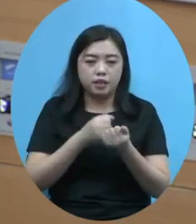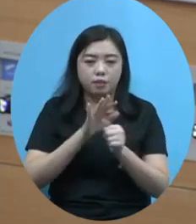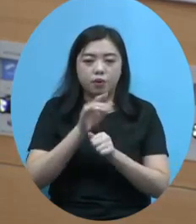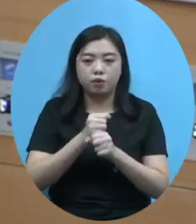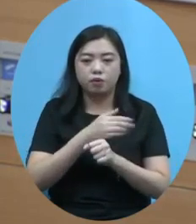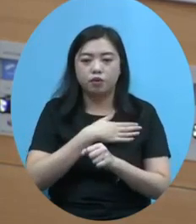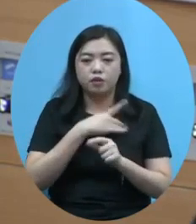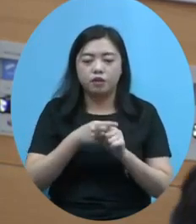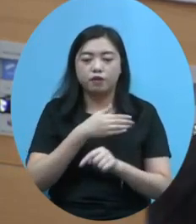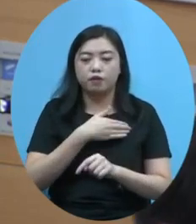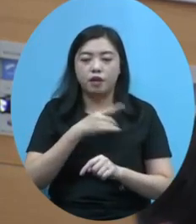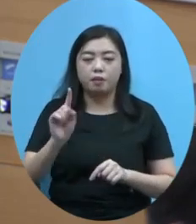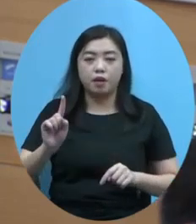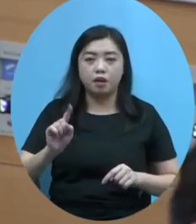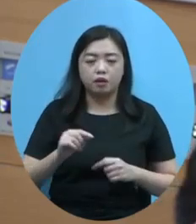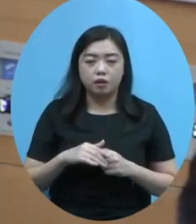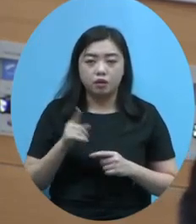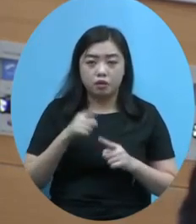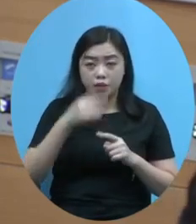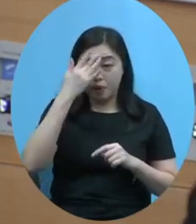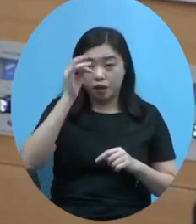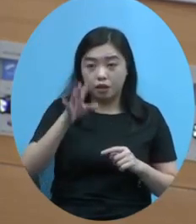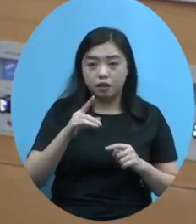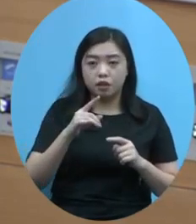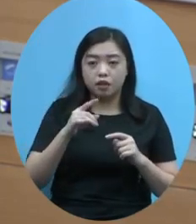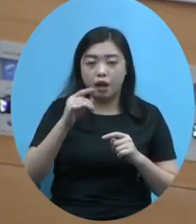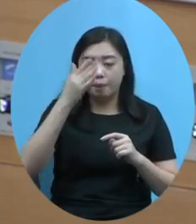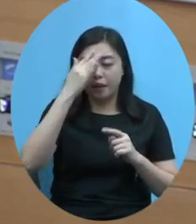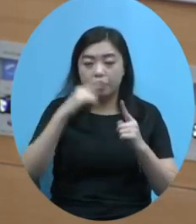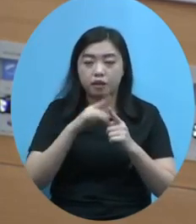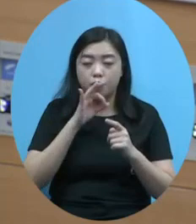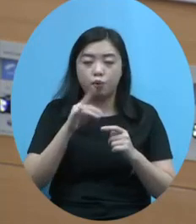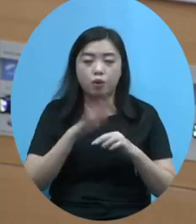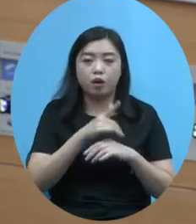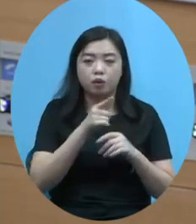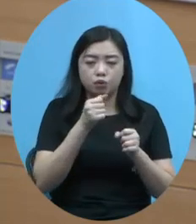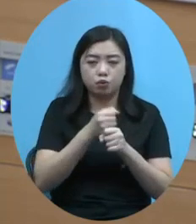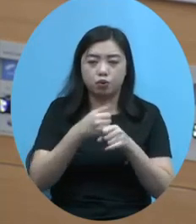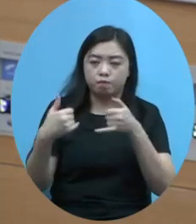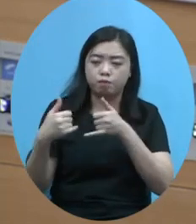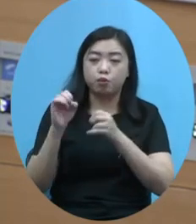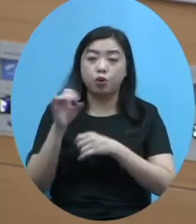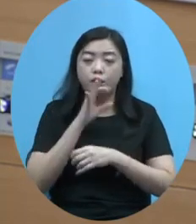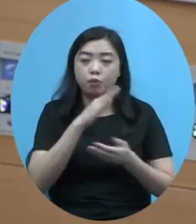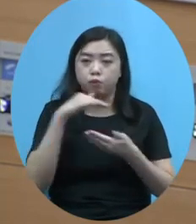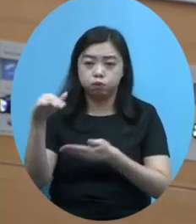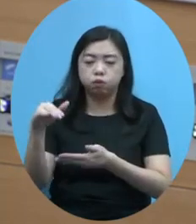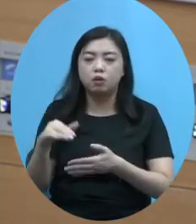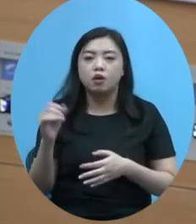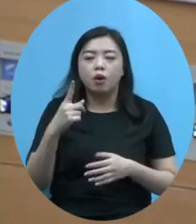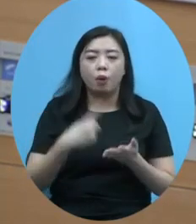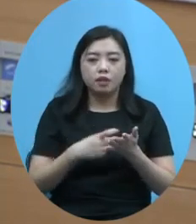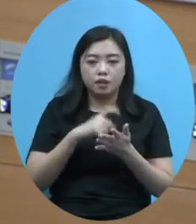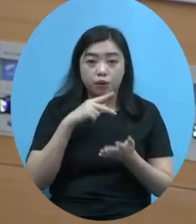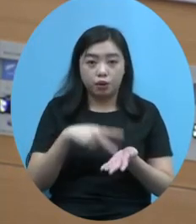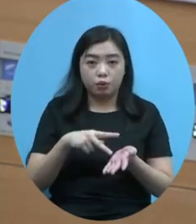冇話佢負責啲咩工作啦？有冇病人啊，或者佢啲同事係 close contact 咧？列為咗最後想問灣仔係咪有一間